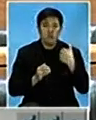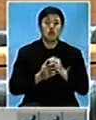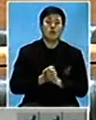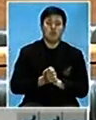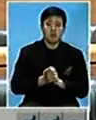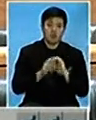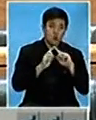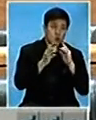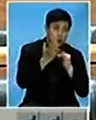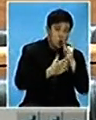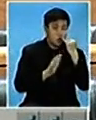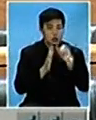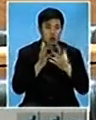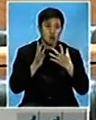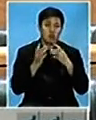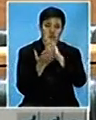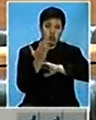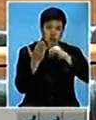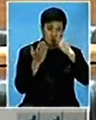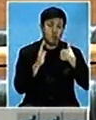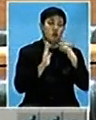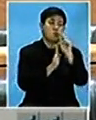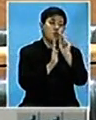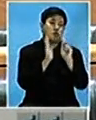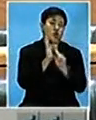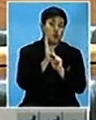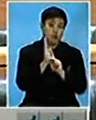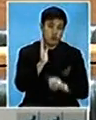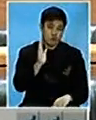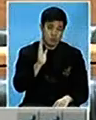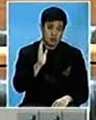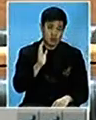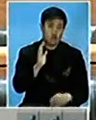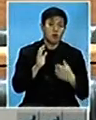ที่ถูกหรือผิดบ้านเมืองนี้มีขื่อมีแปรครับบ้านเมือง